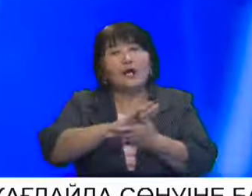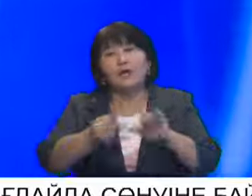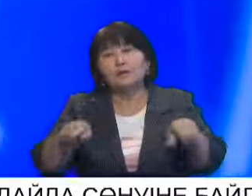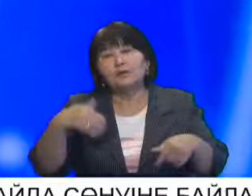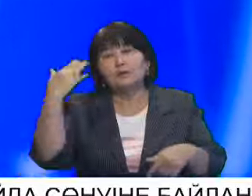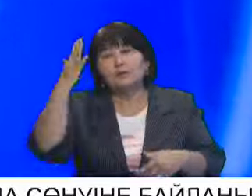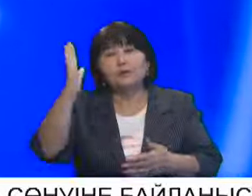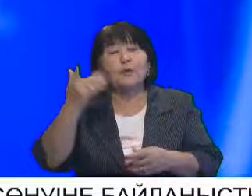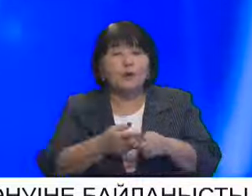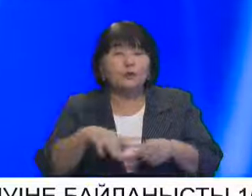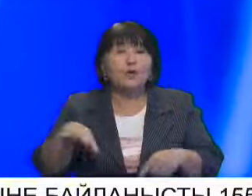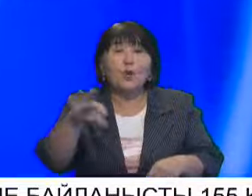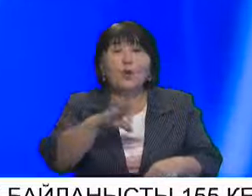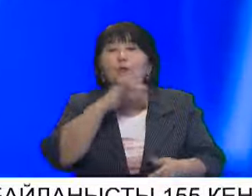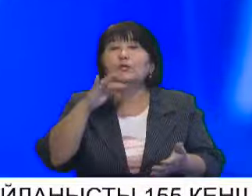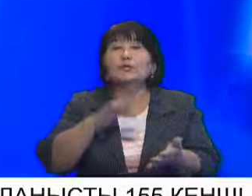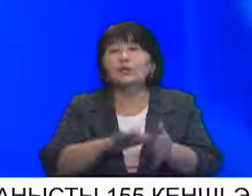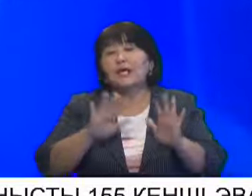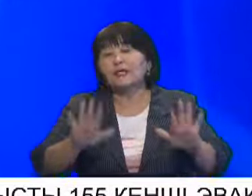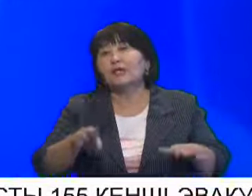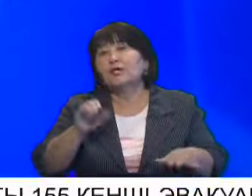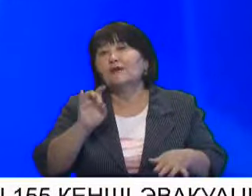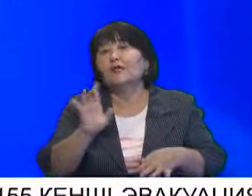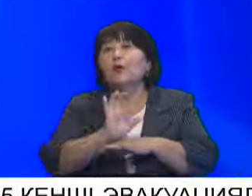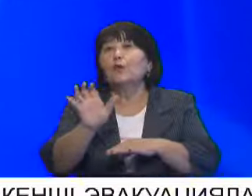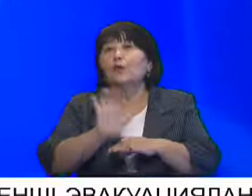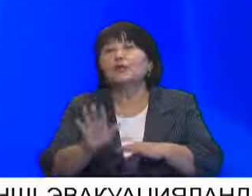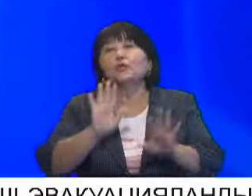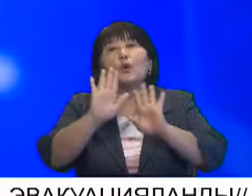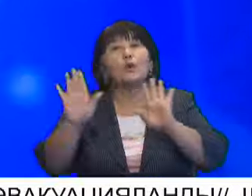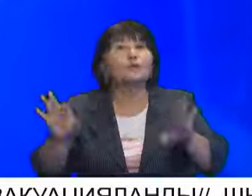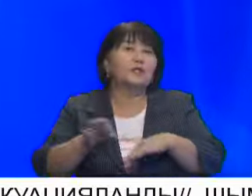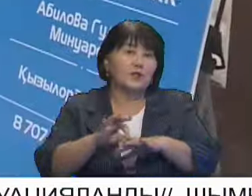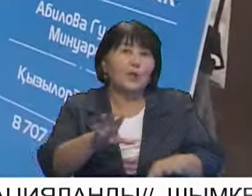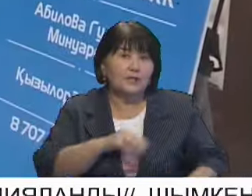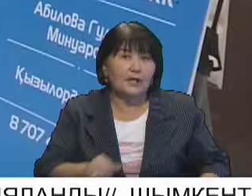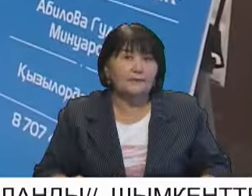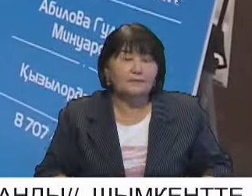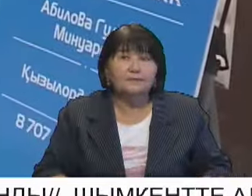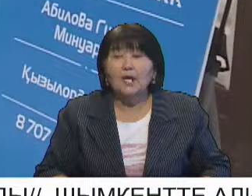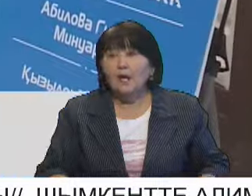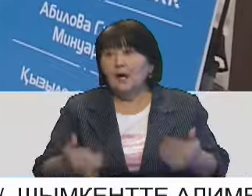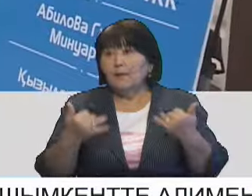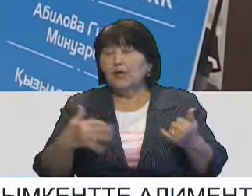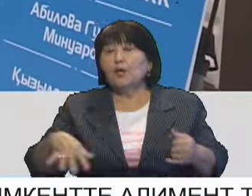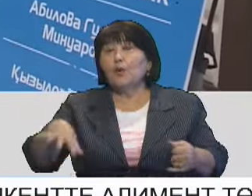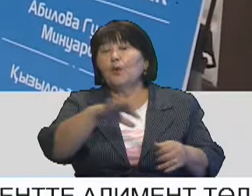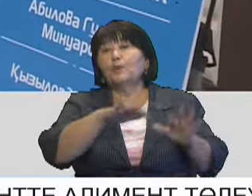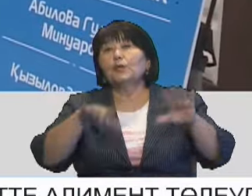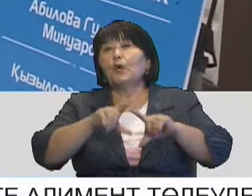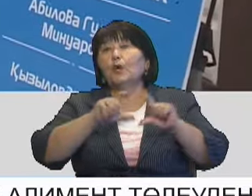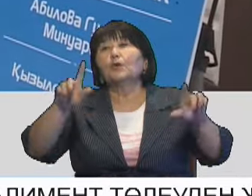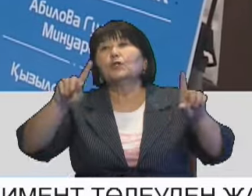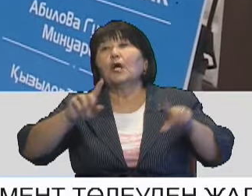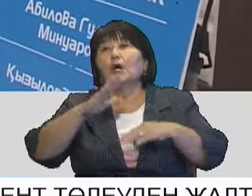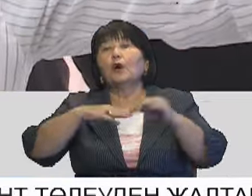отыр. Осы орайда облыс орталығында жергілікті тауар өндірушілердің көрмесі өтті. Биыл өңірлік орталықтың